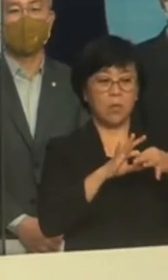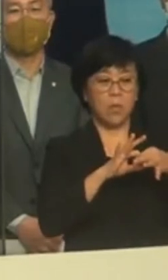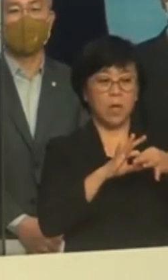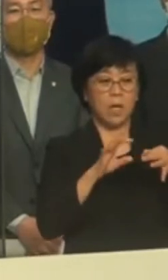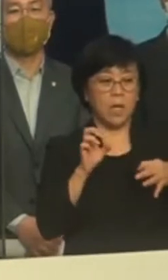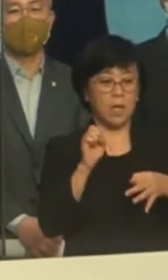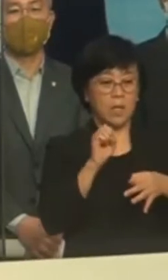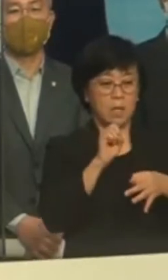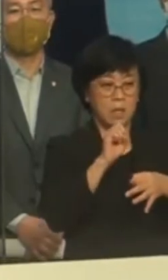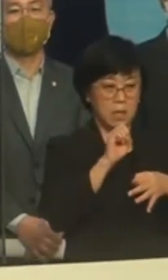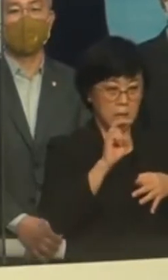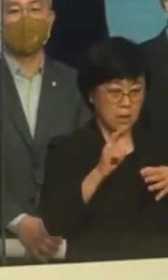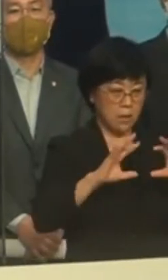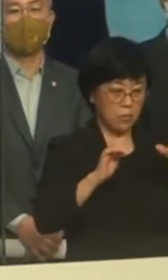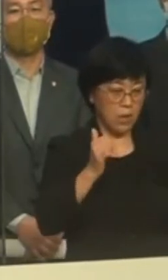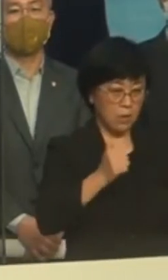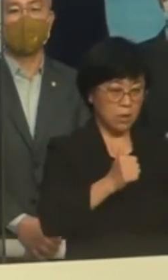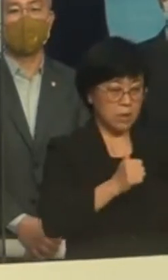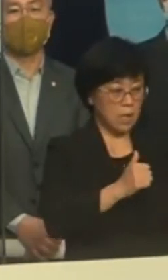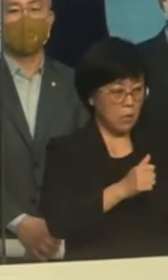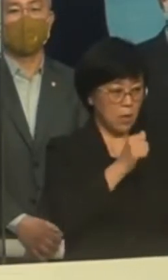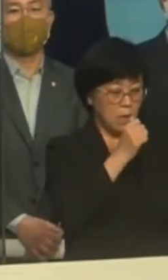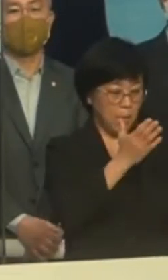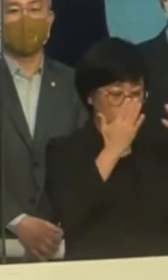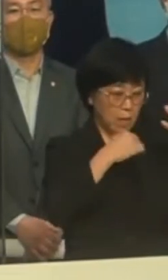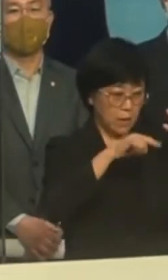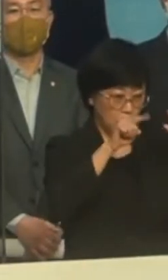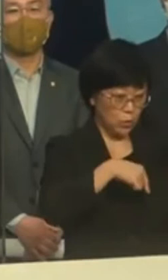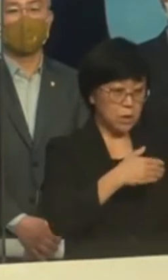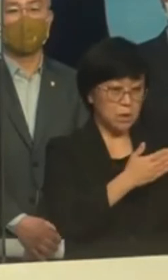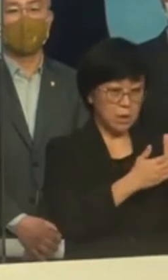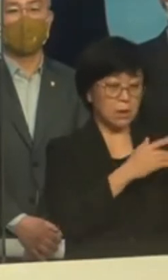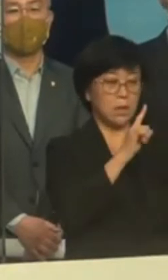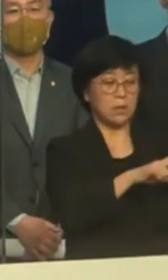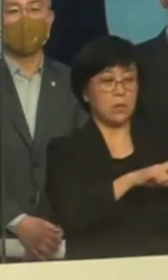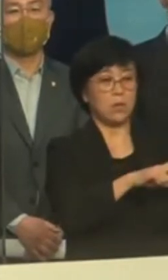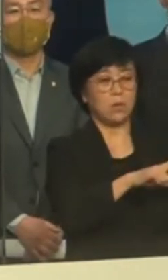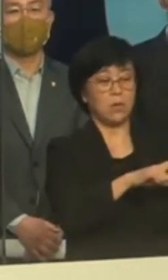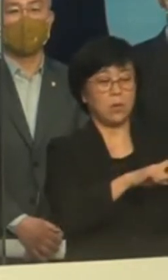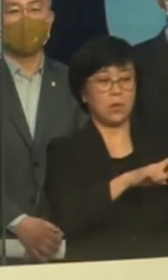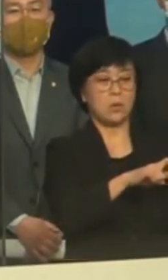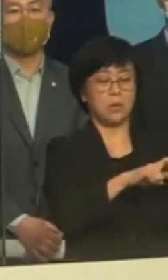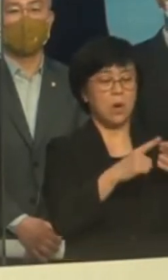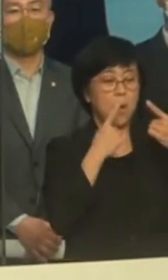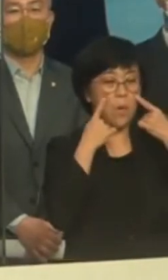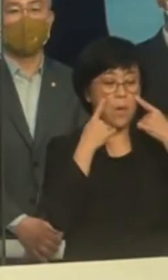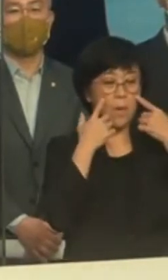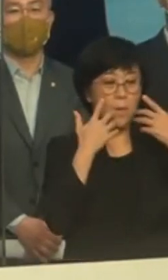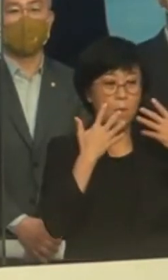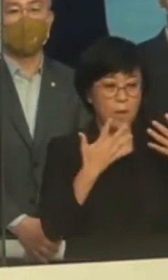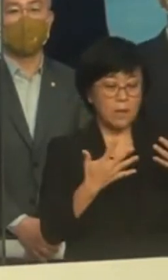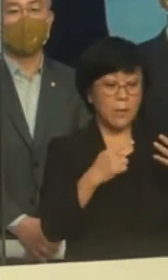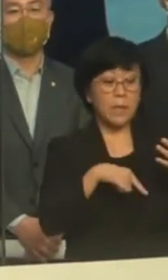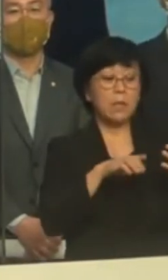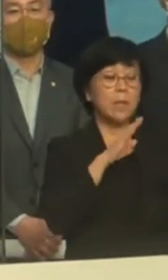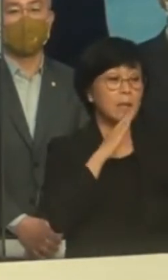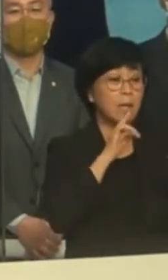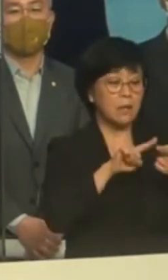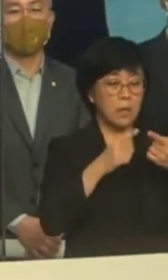야당 의원 3명이 감옥을 갔던 것인지, 그렇다면 이것은 명백히 검찰